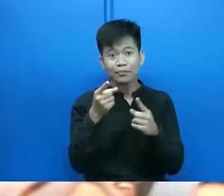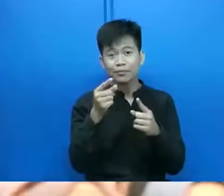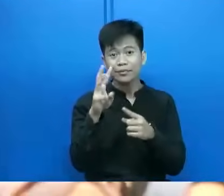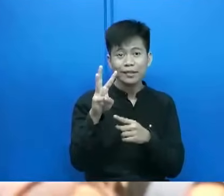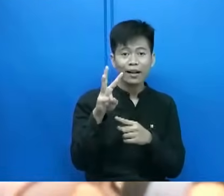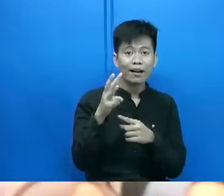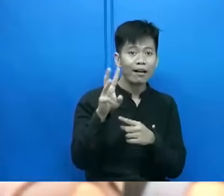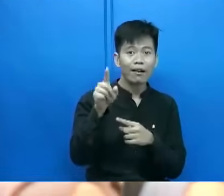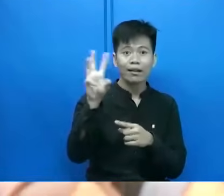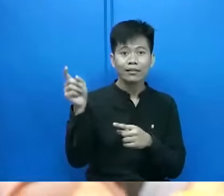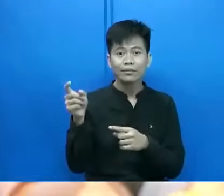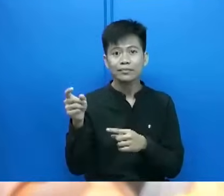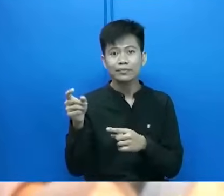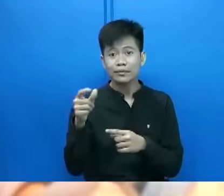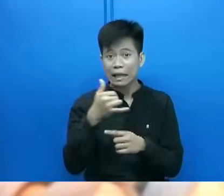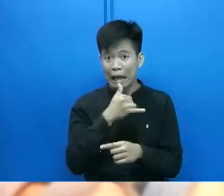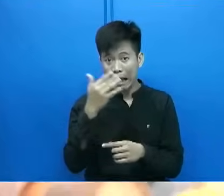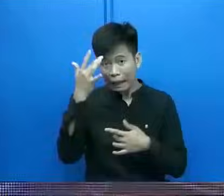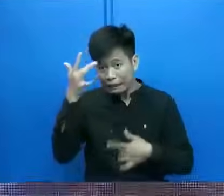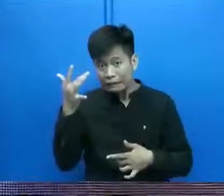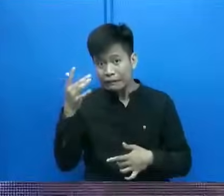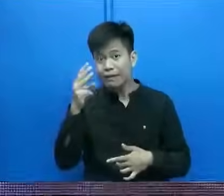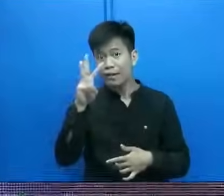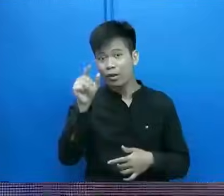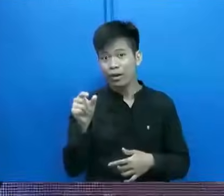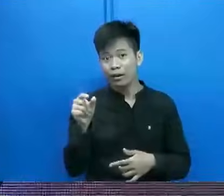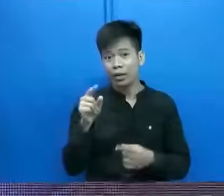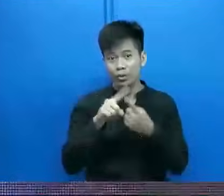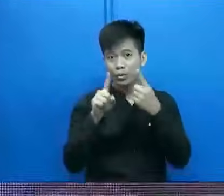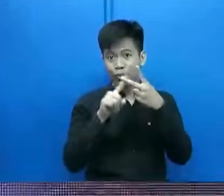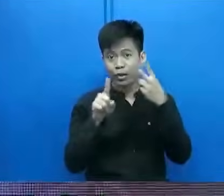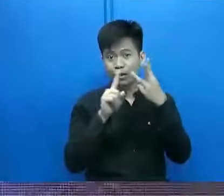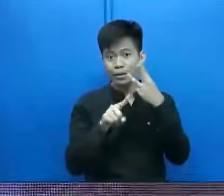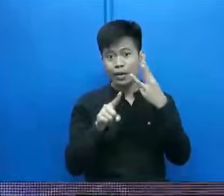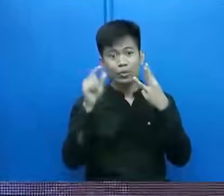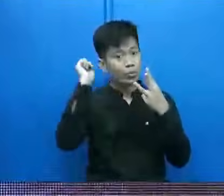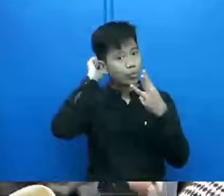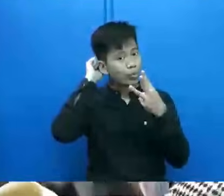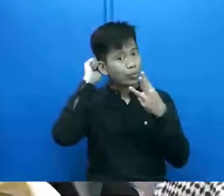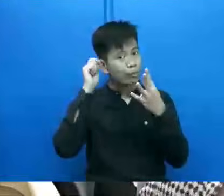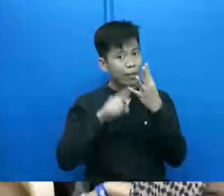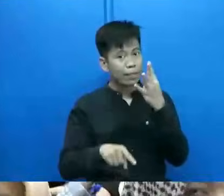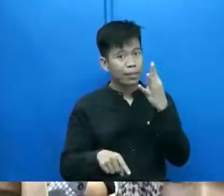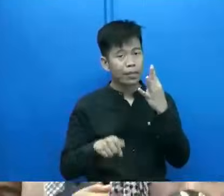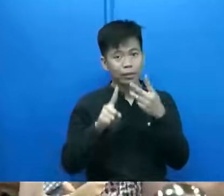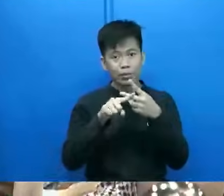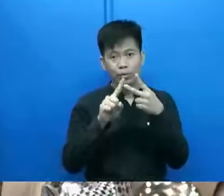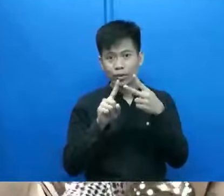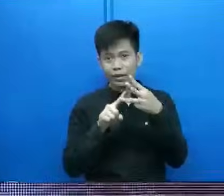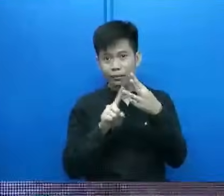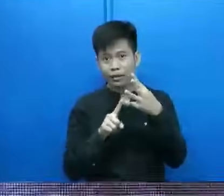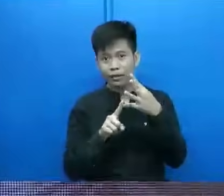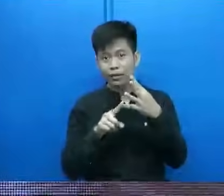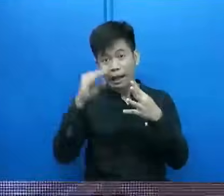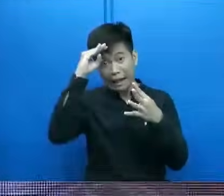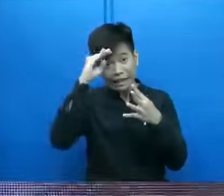Tiga, ada lagi? Ini yakin ya, tiga orang. Satu, dua, tiga, ibu. Empat, satu, dua, tiga, empat.